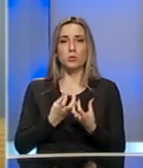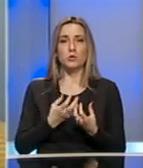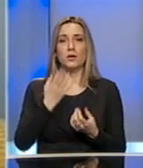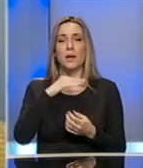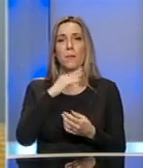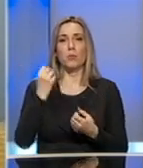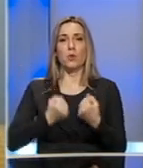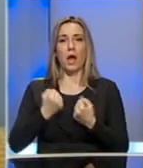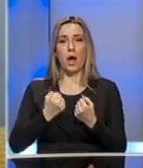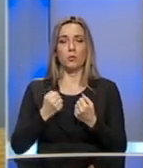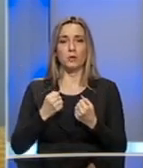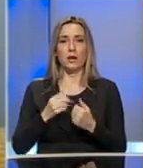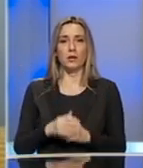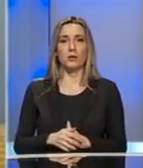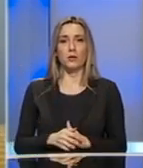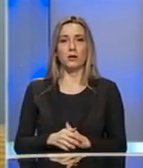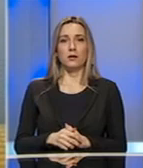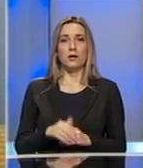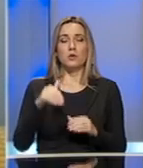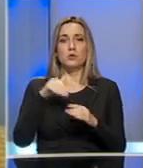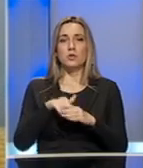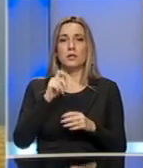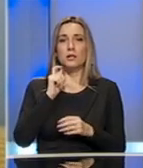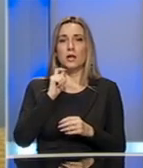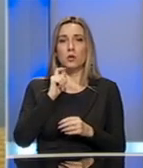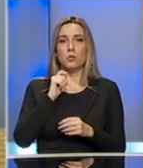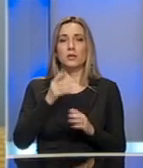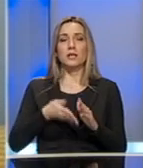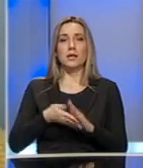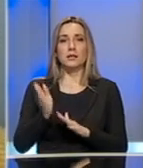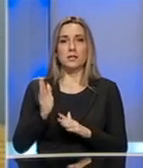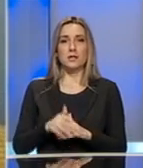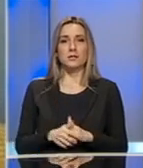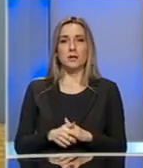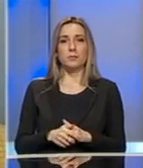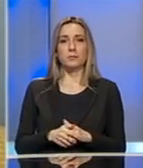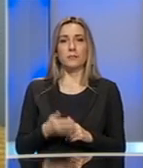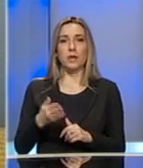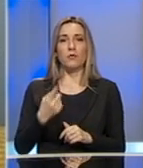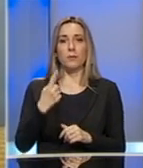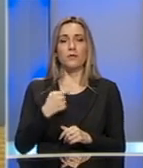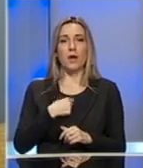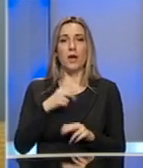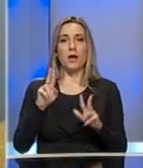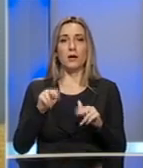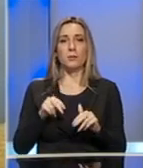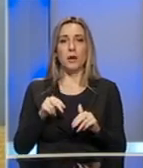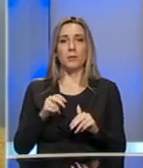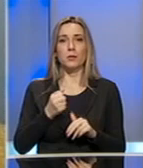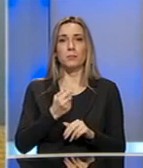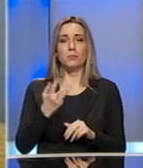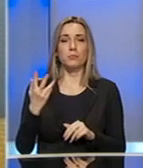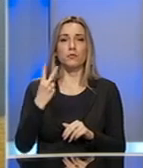na cesti. U suštini ljudi izlaze, evo prva ja imam i dvoje